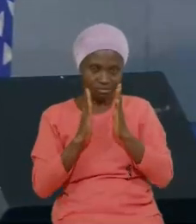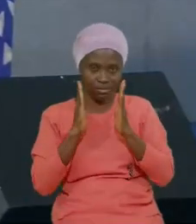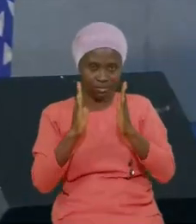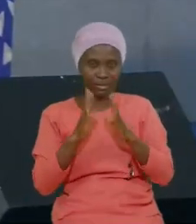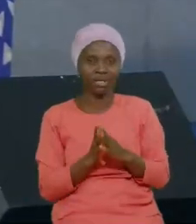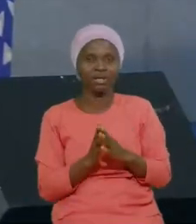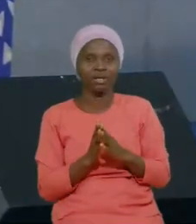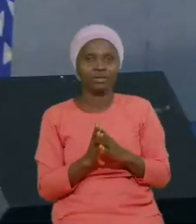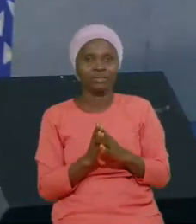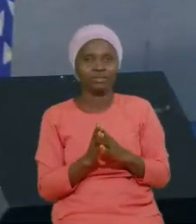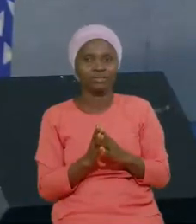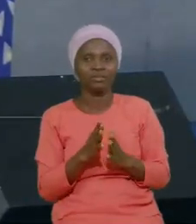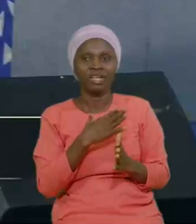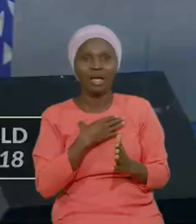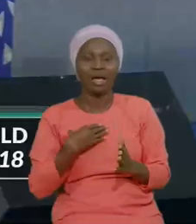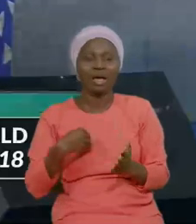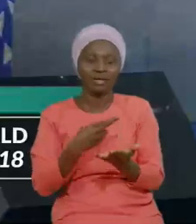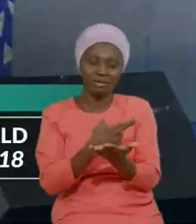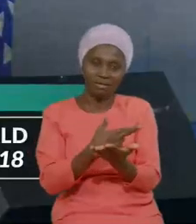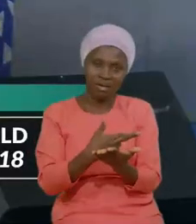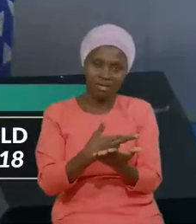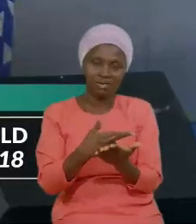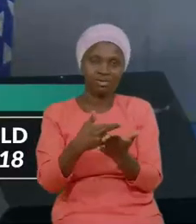Elle nous enseigne à vivre sobrement.